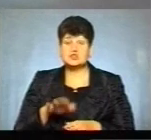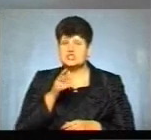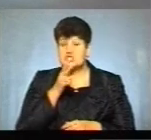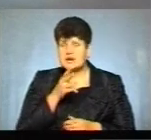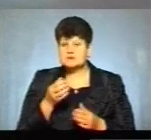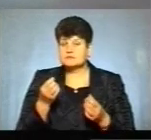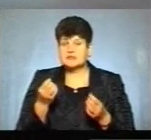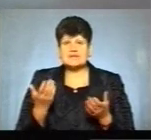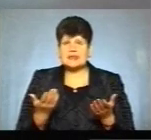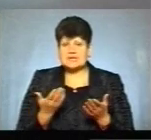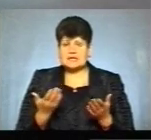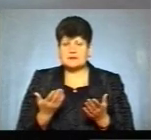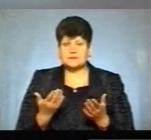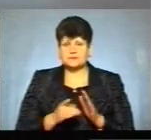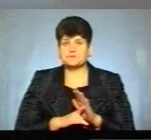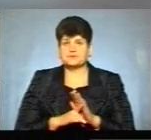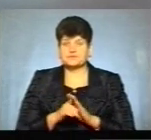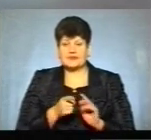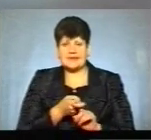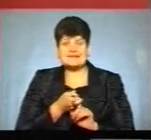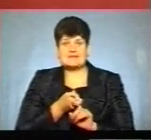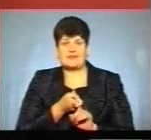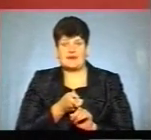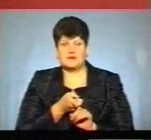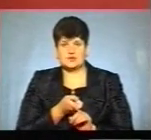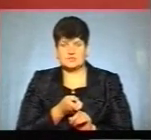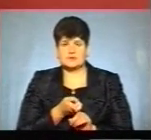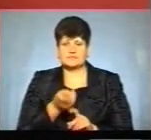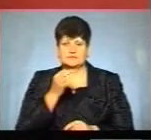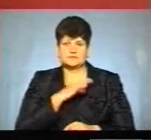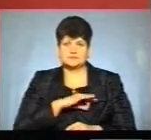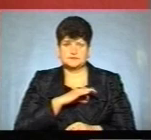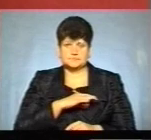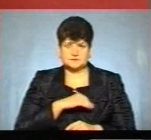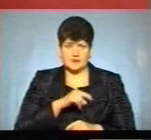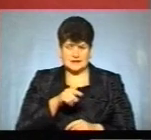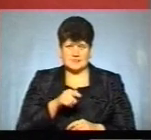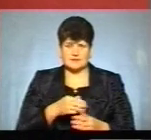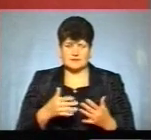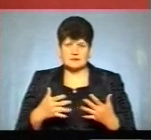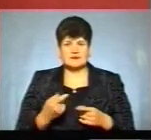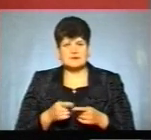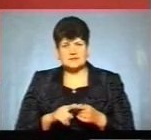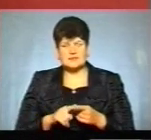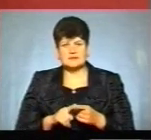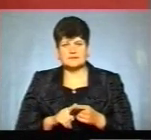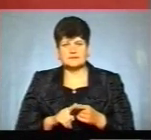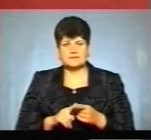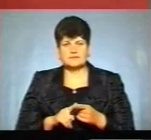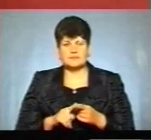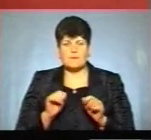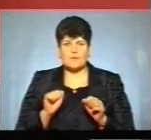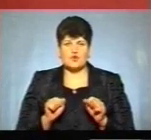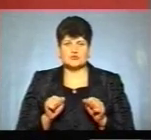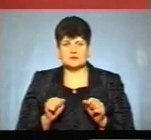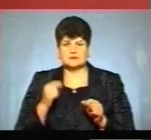який викликає залежність вже від споживання даної речовини, ну, тут вже трошки можна